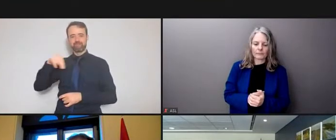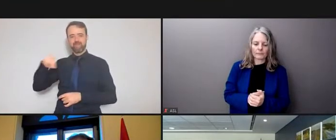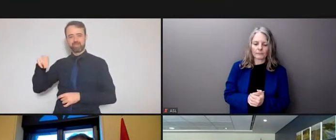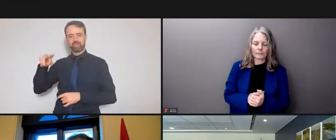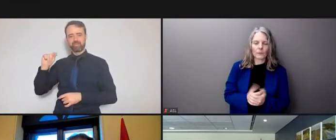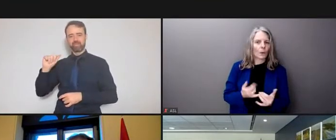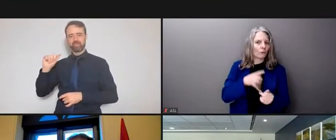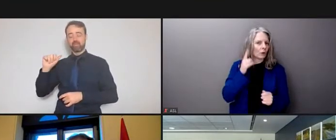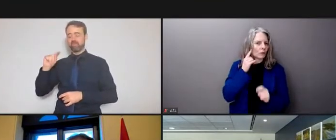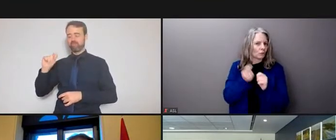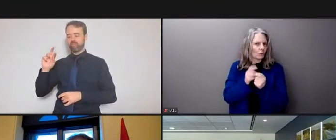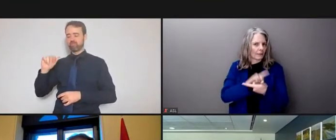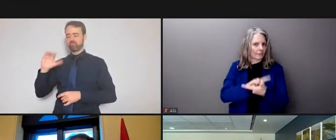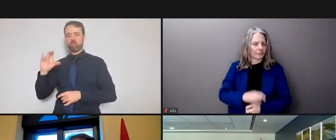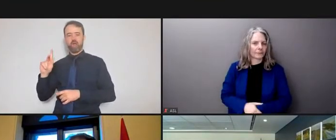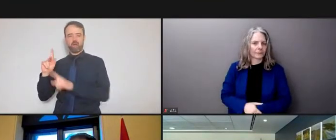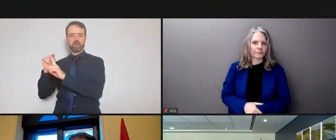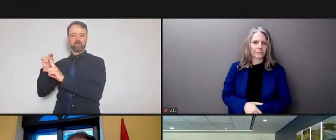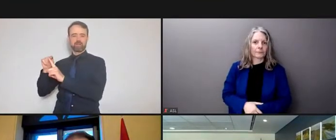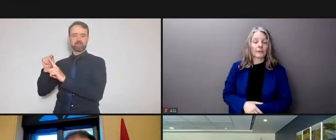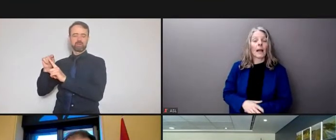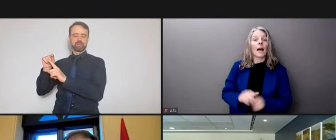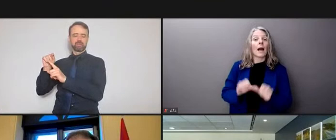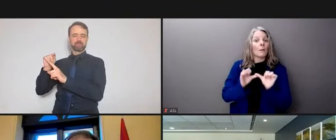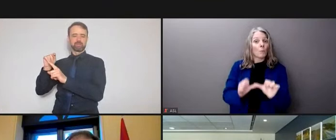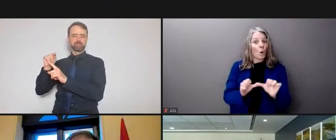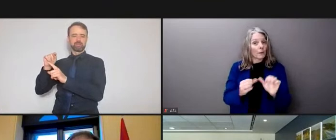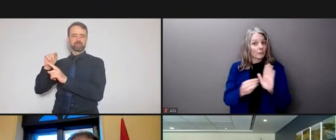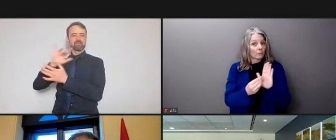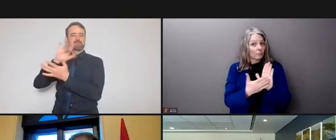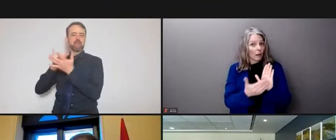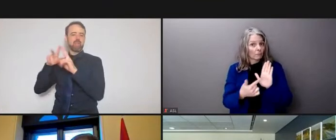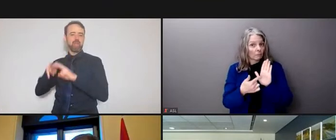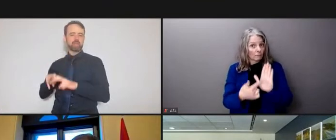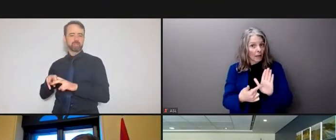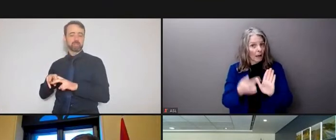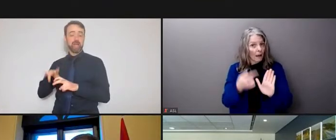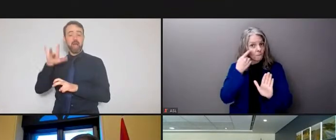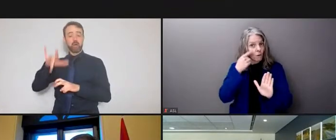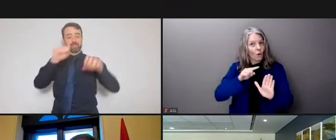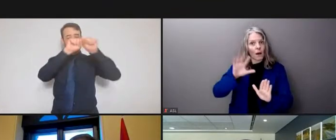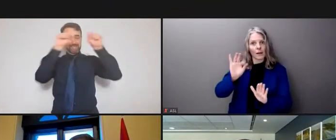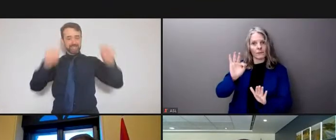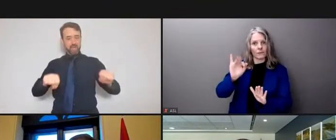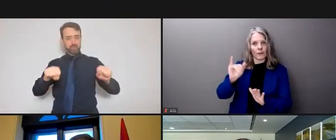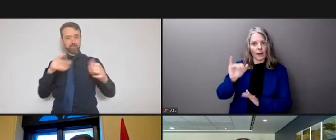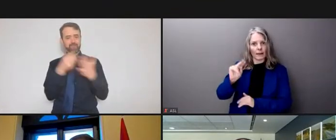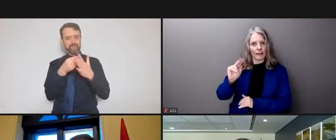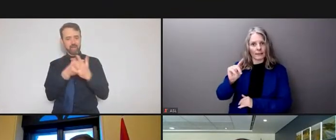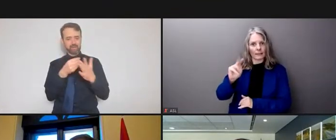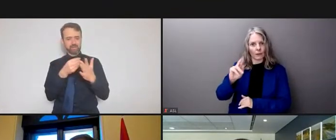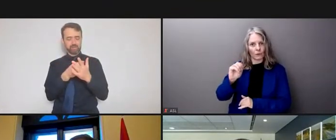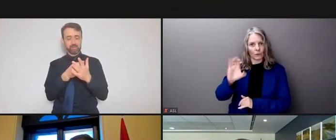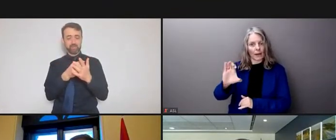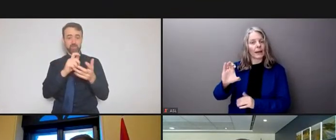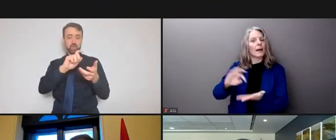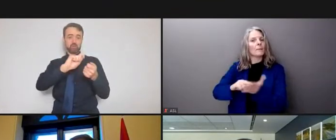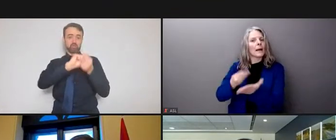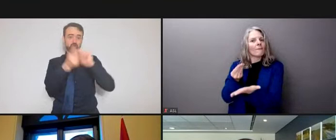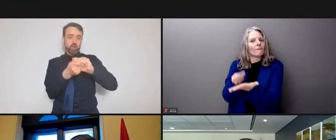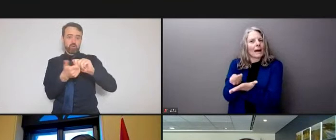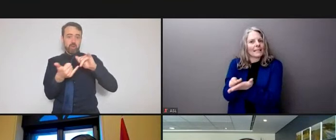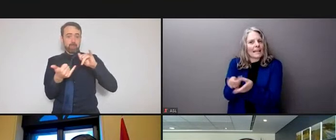le système financier a changé le système financier inclut maintenant